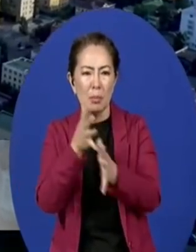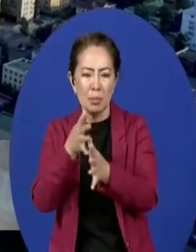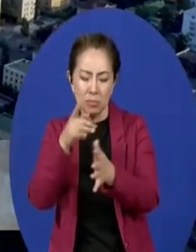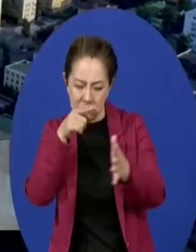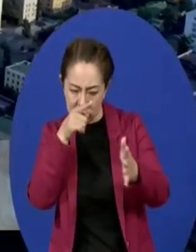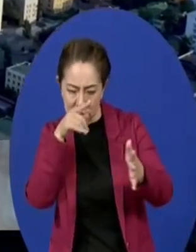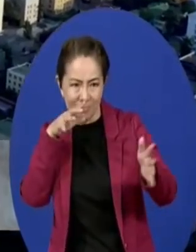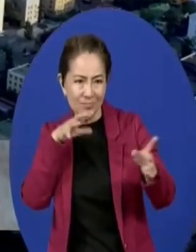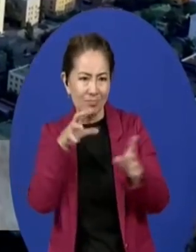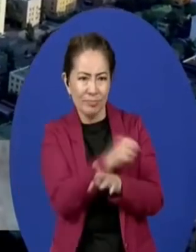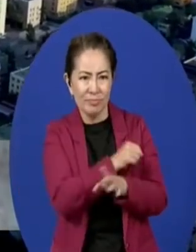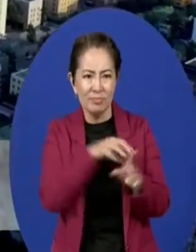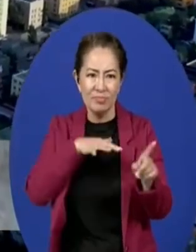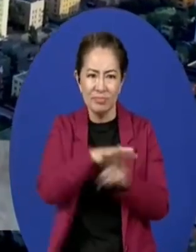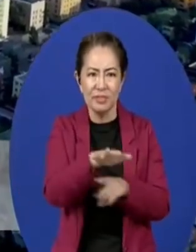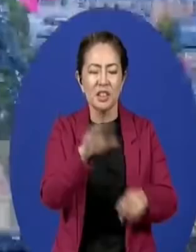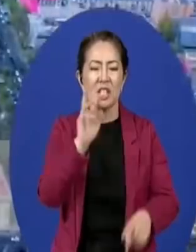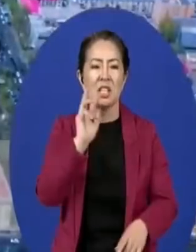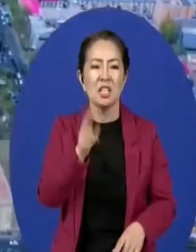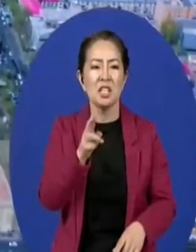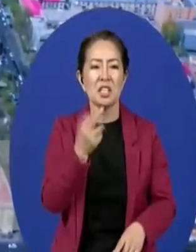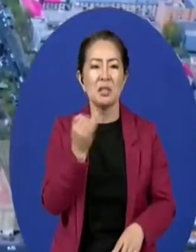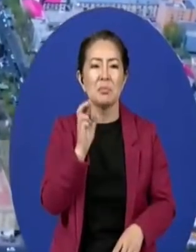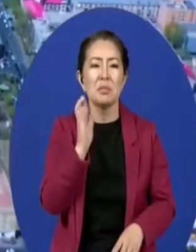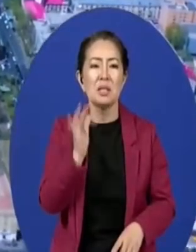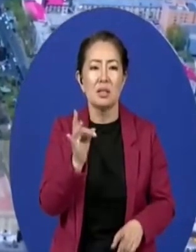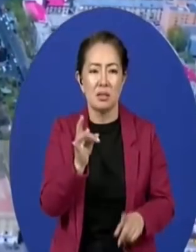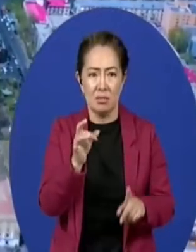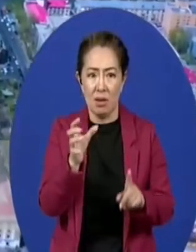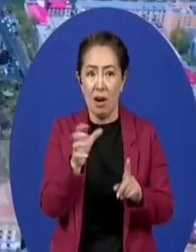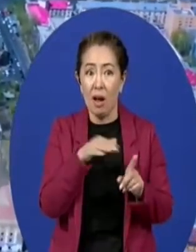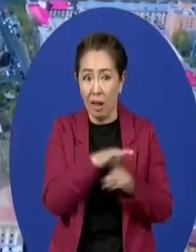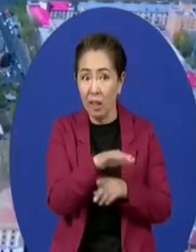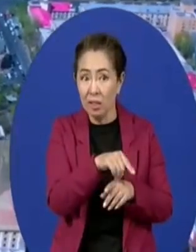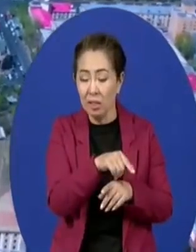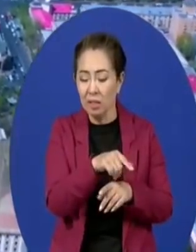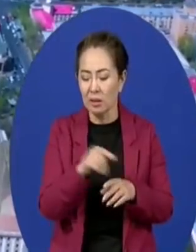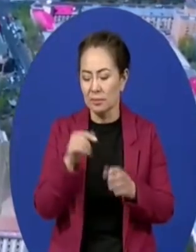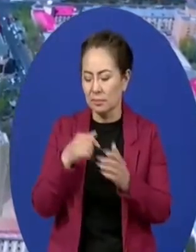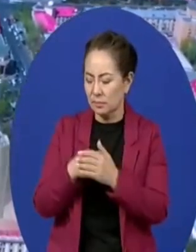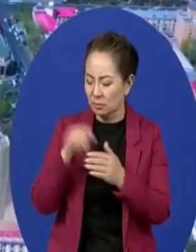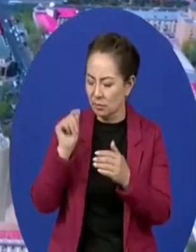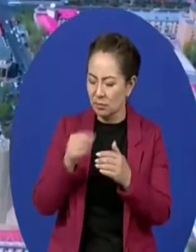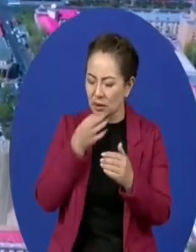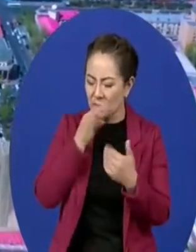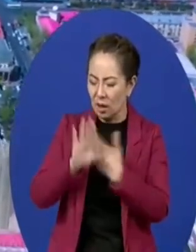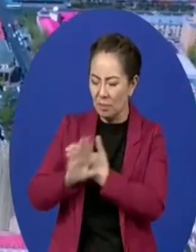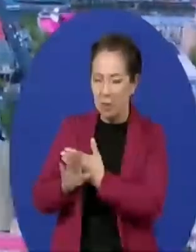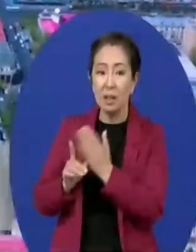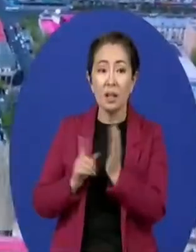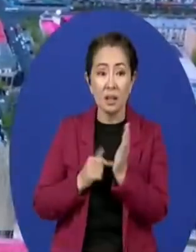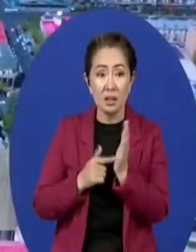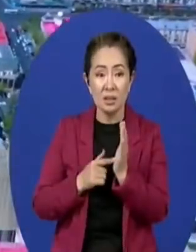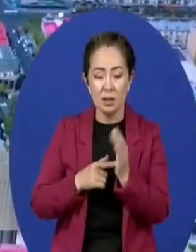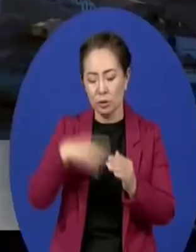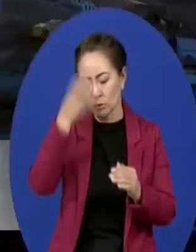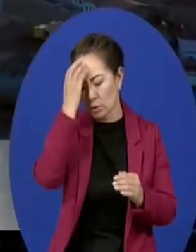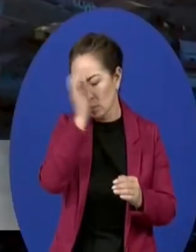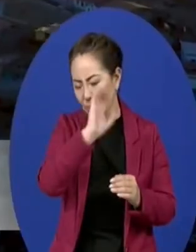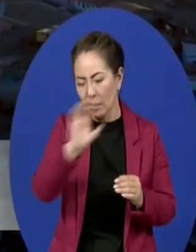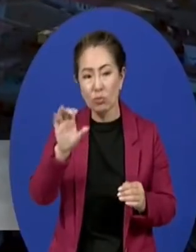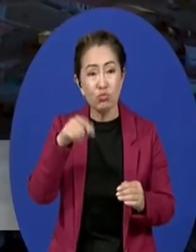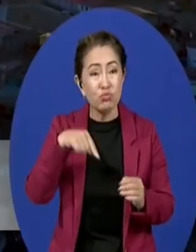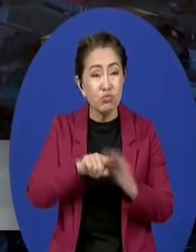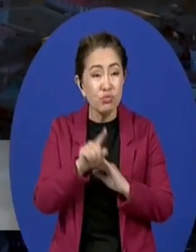байдаг. Тиймээс эдгээр байгууллагын үйл ажиллагааны чиглэлийг хуулиар тогтоох, хамгаалах шаардлага байна. Өнөөдөр байдлаар төрийн албаны кибер аюулгүй байдлыг үндэсний дата